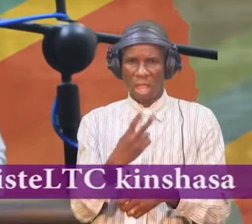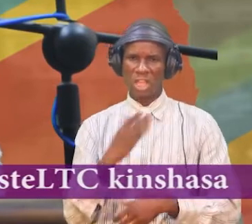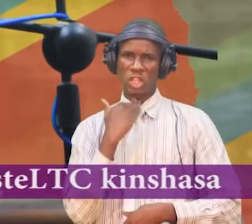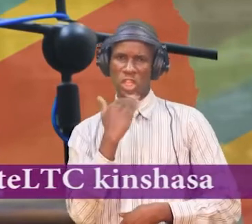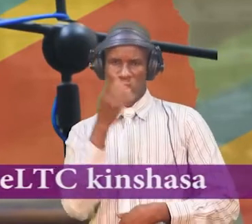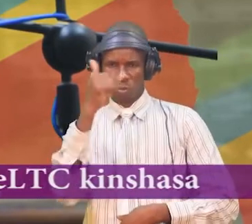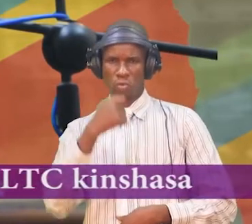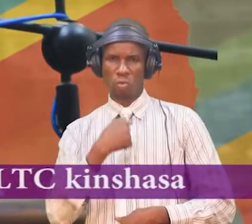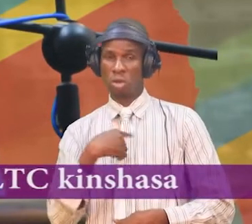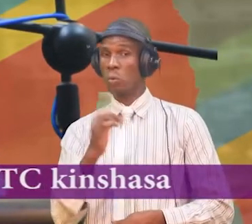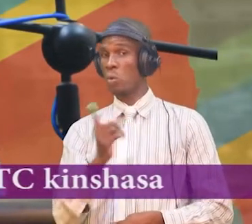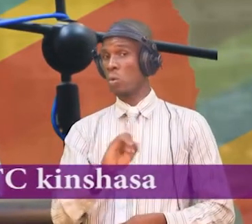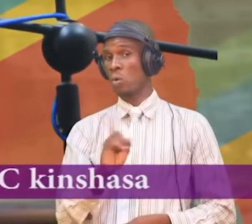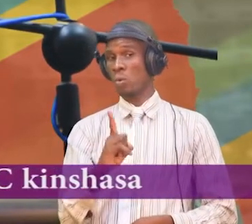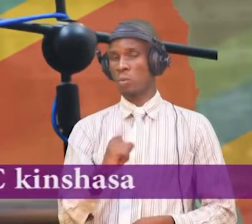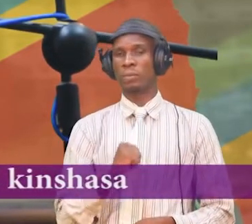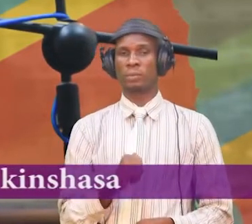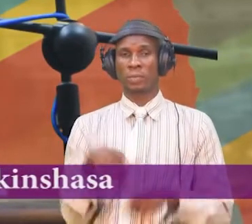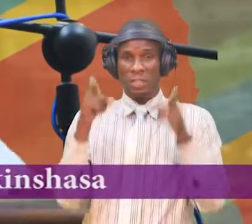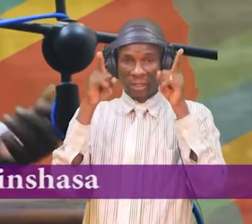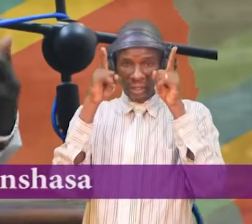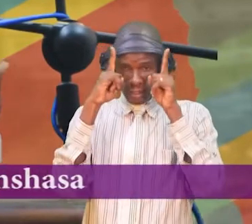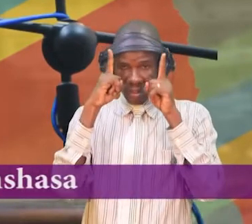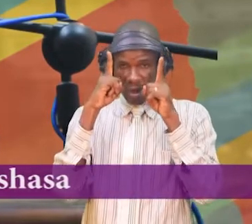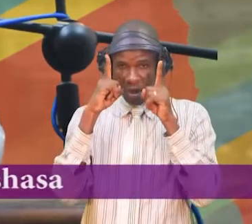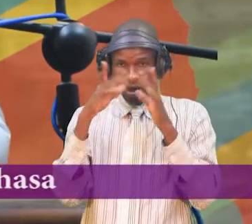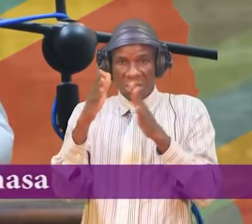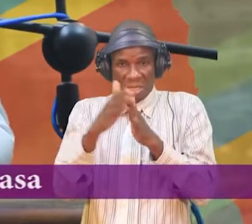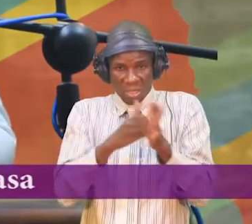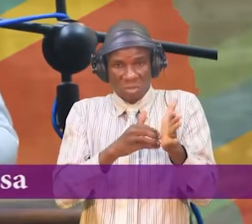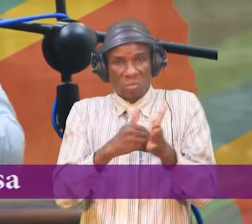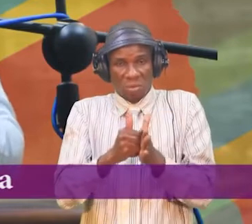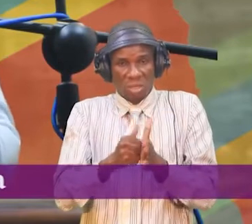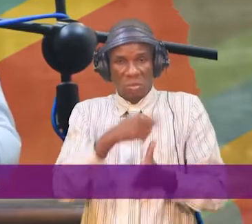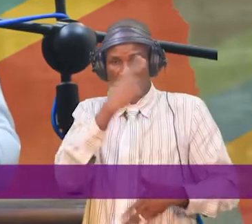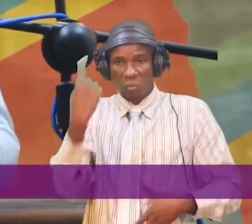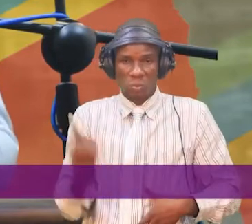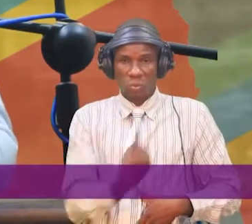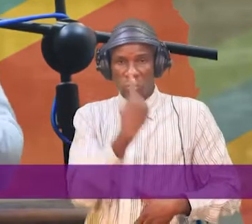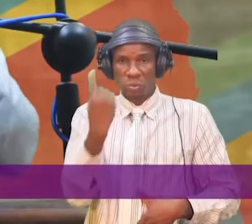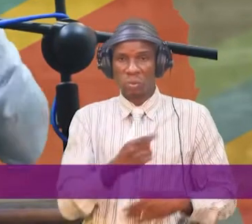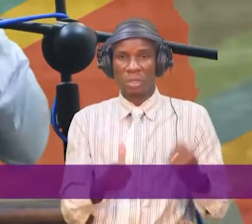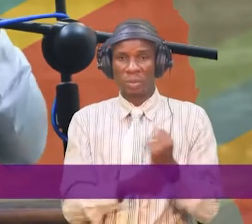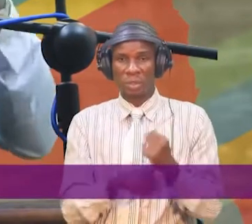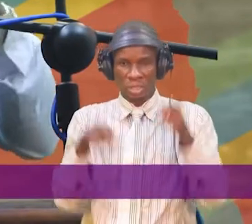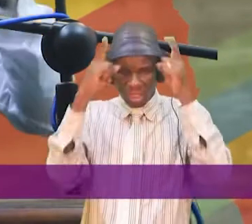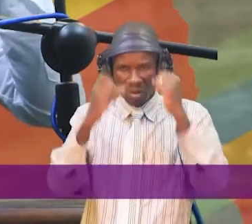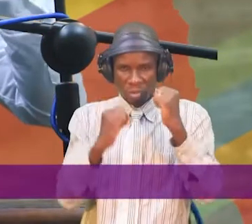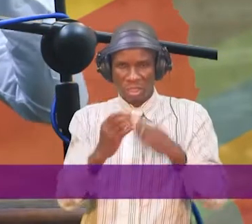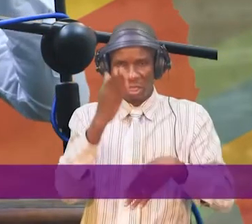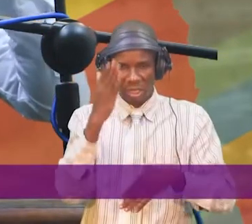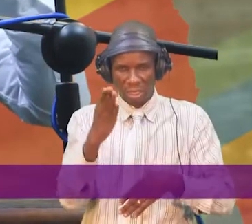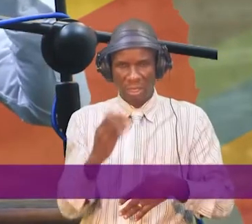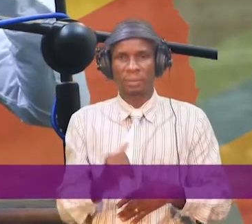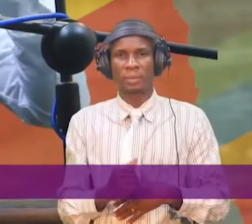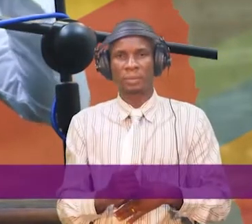bato mosusu bakokanisa ete oyo satana azali kosala ata azosalela bango mwa bolamu oyo ezali mpona bolamu na bango te ezali mpona kosilisa bango mpenza